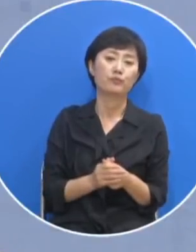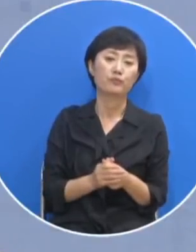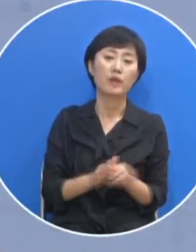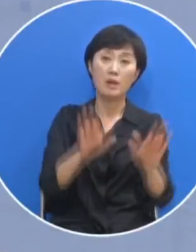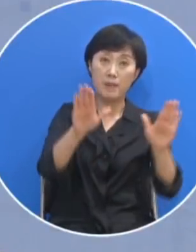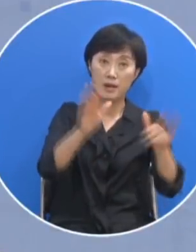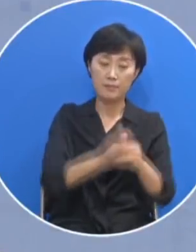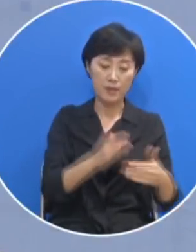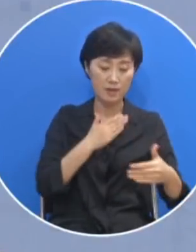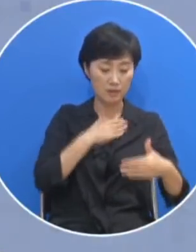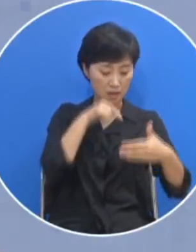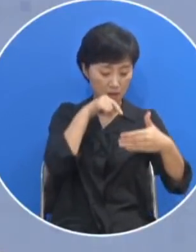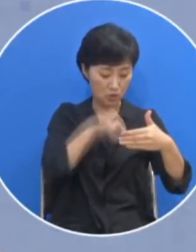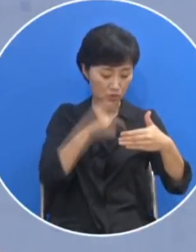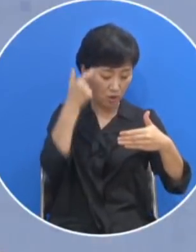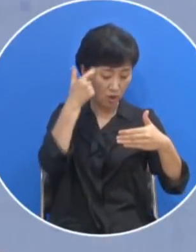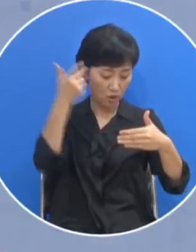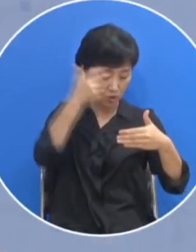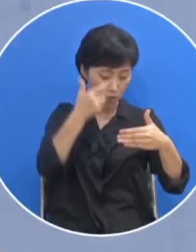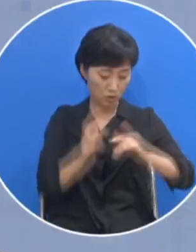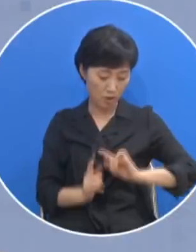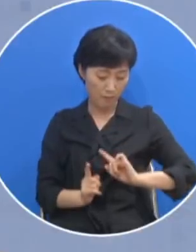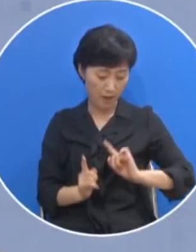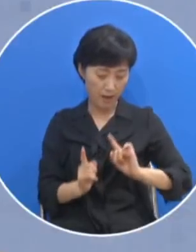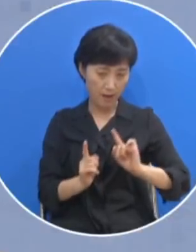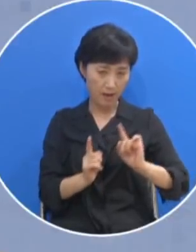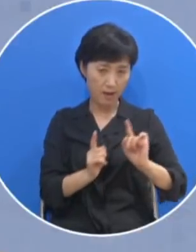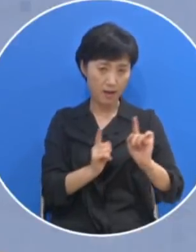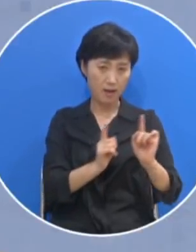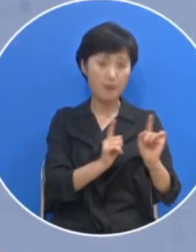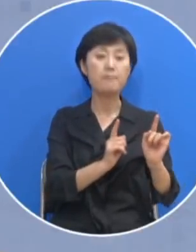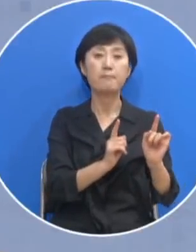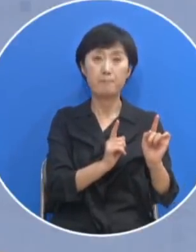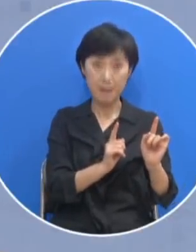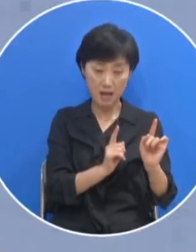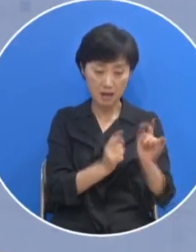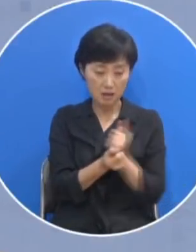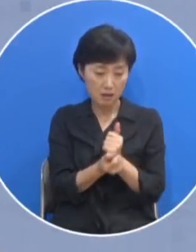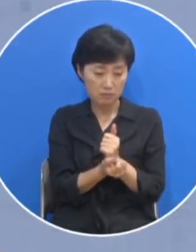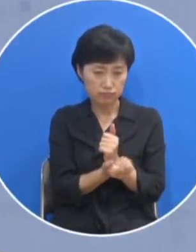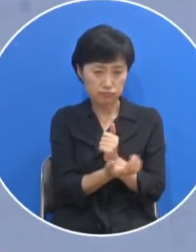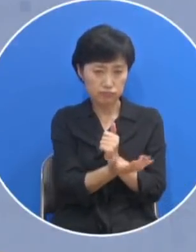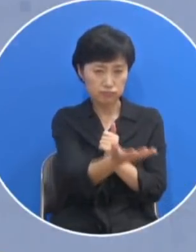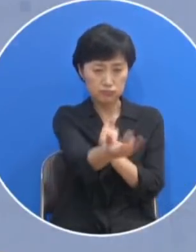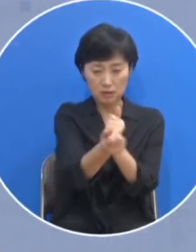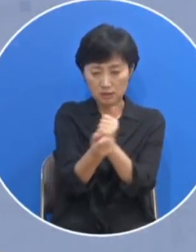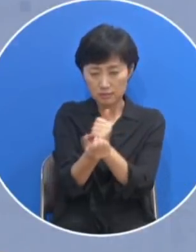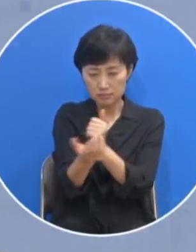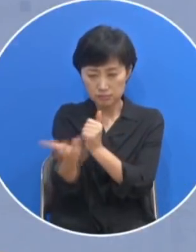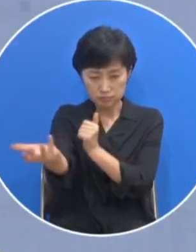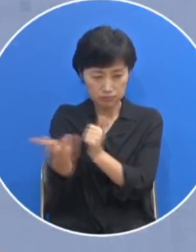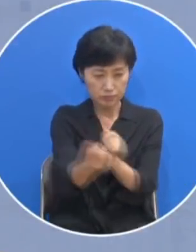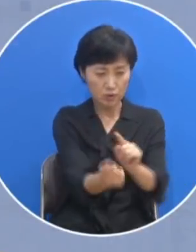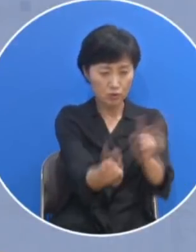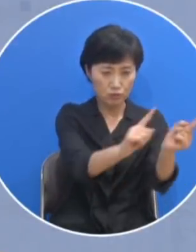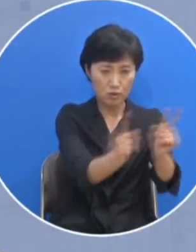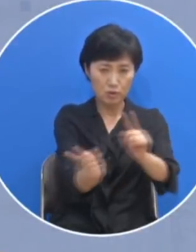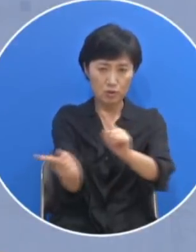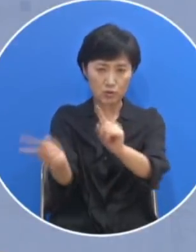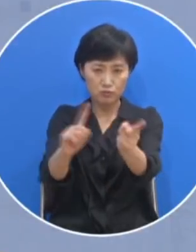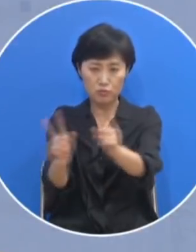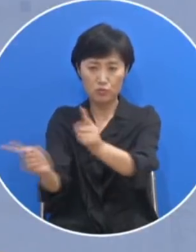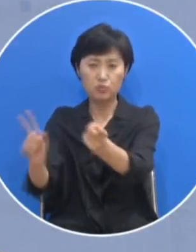사용하게되면 크게 바로 많은걸 설리는 더워도 나원 데스 pun 사람이 2칸 쉴수도